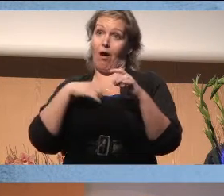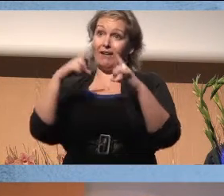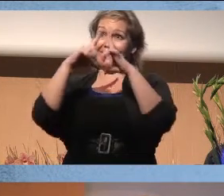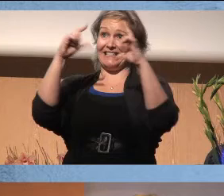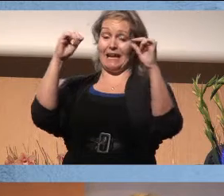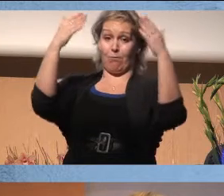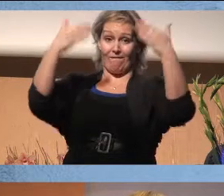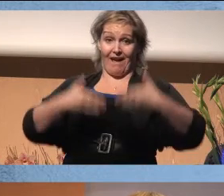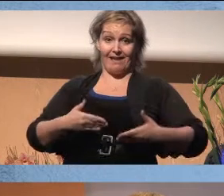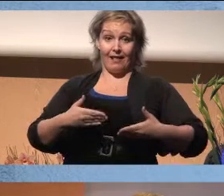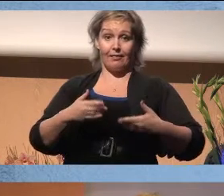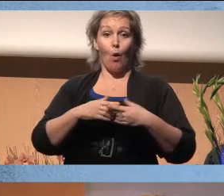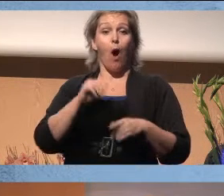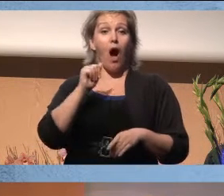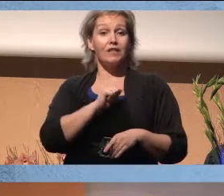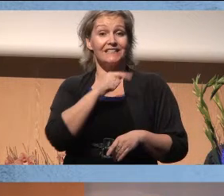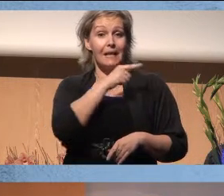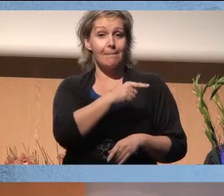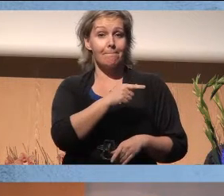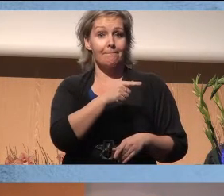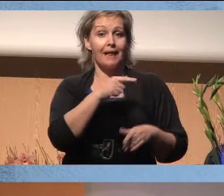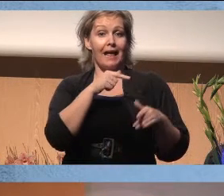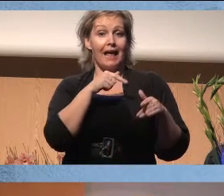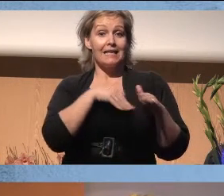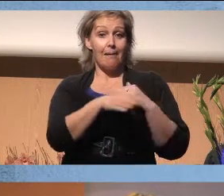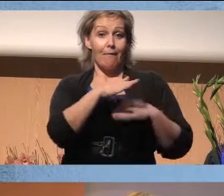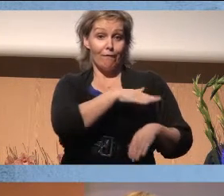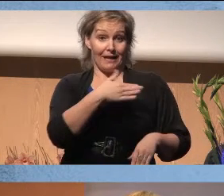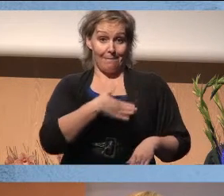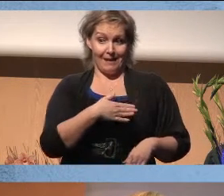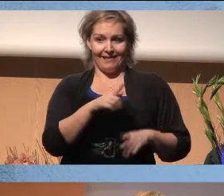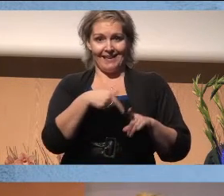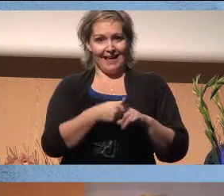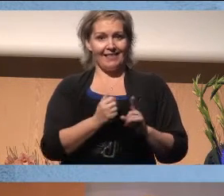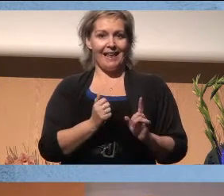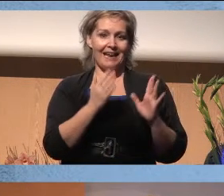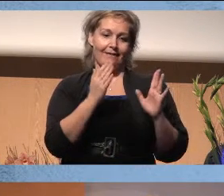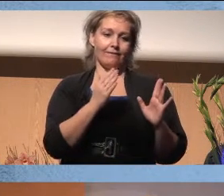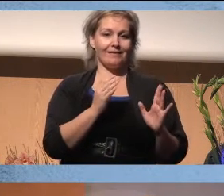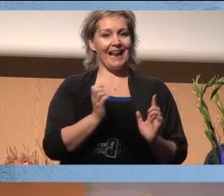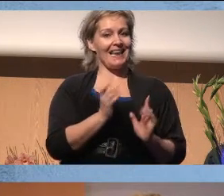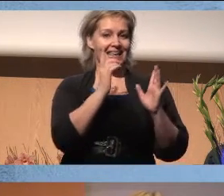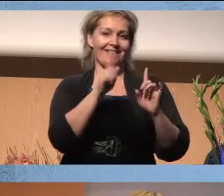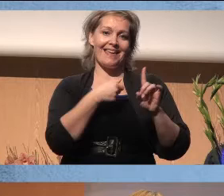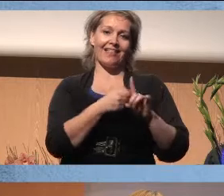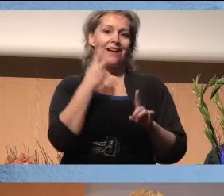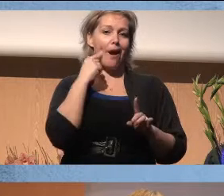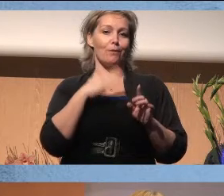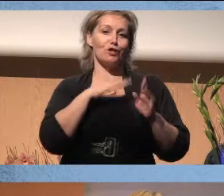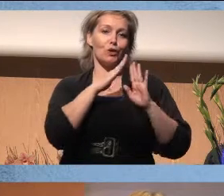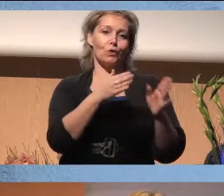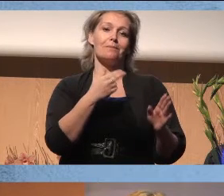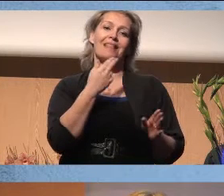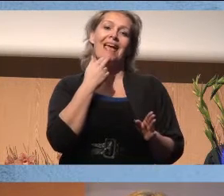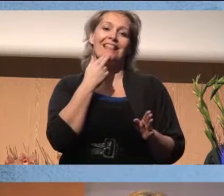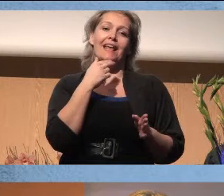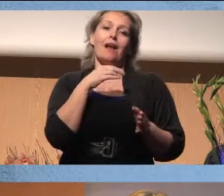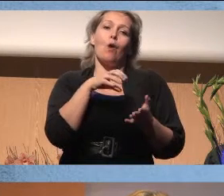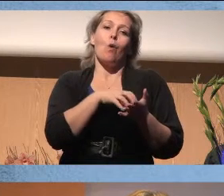veggen. Og i Askim, det er hjemfylket mitt, er det igjen liv i det gamle sykehuset, men det heter